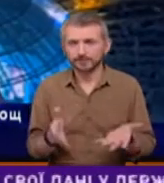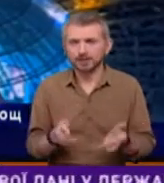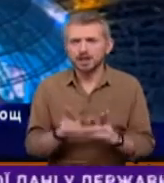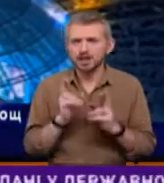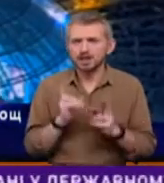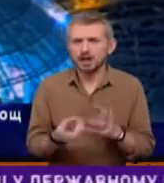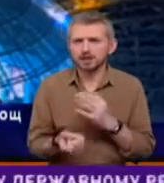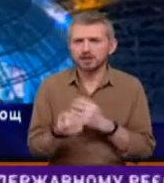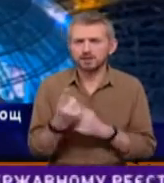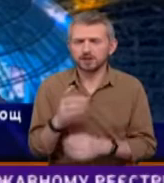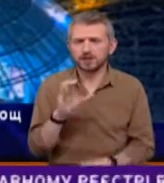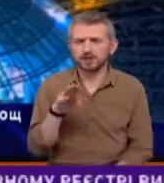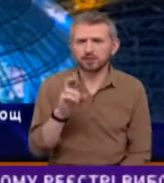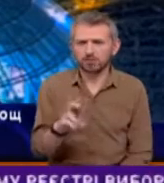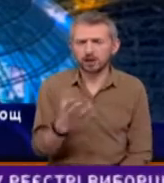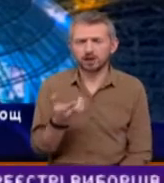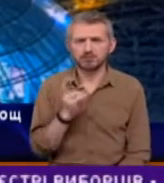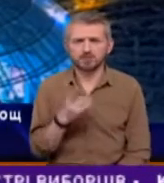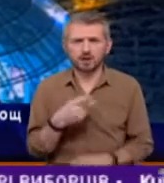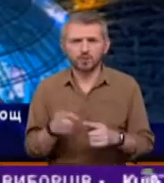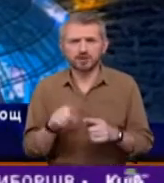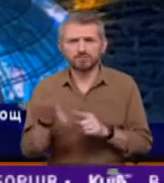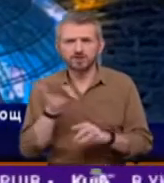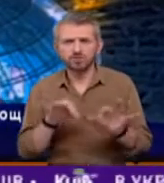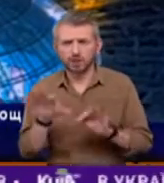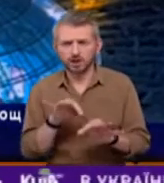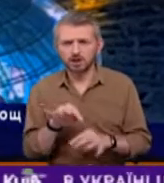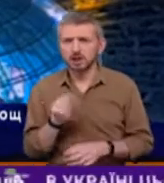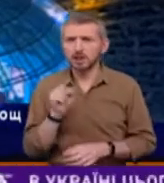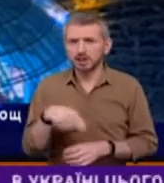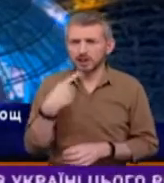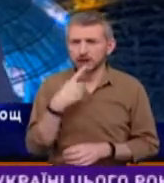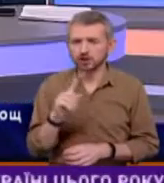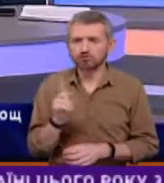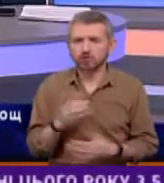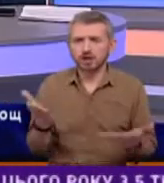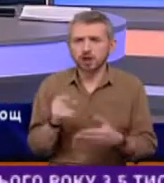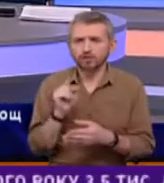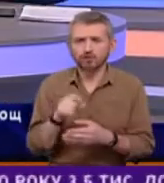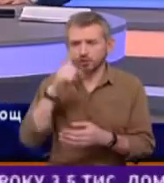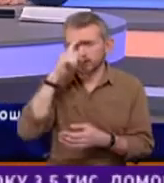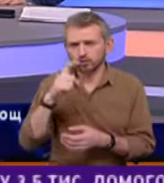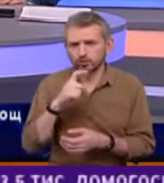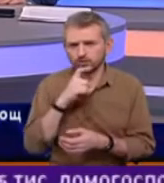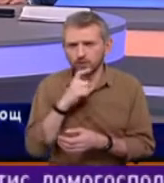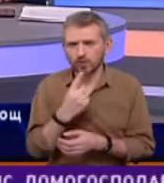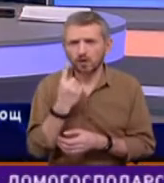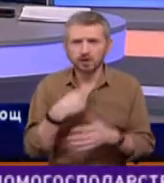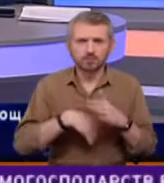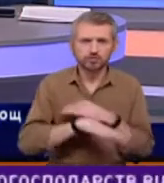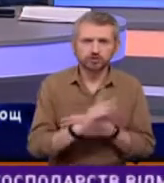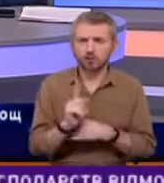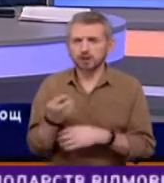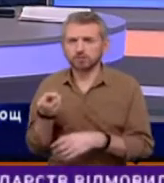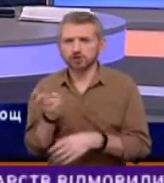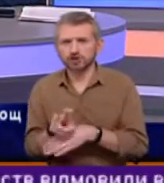Як з'явилося там СТБ? Як ці от відбори? Ну, ти, Саша, ти кажеш, що якось воно незрозуміло, одна пішла, одна